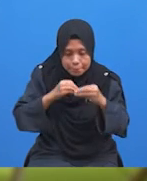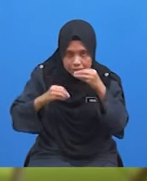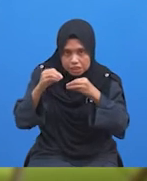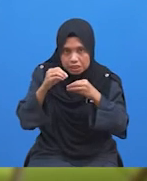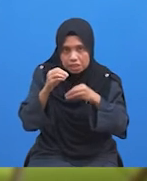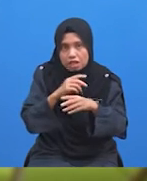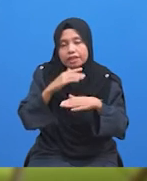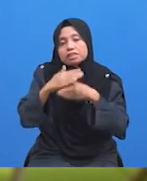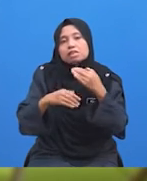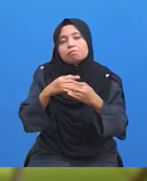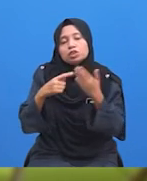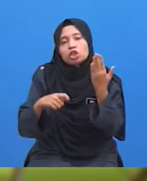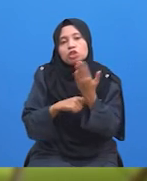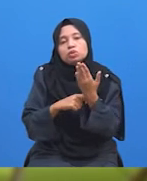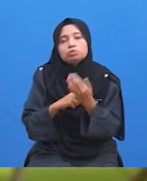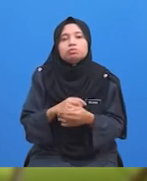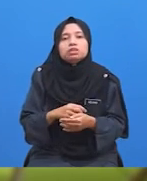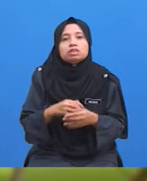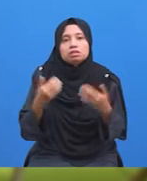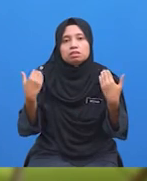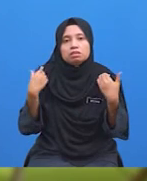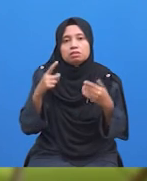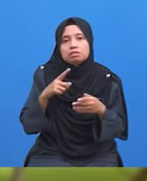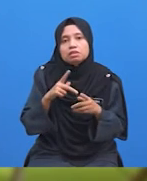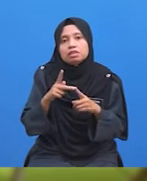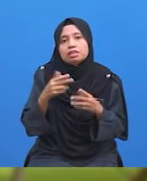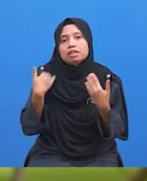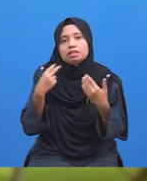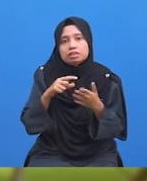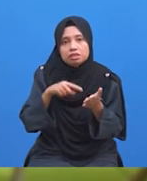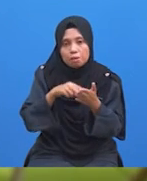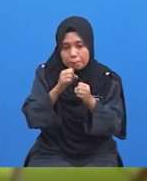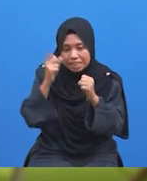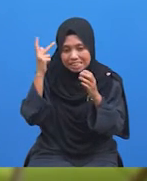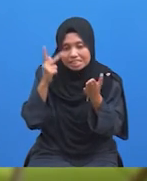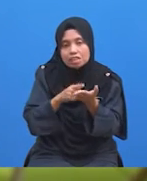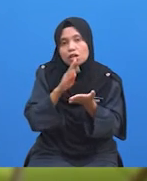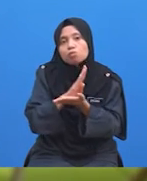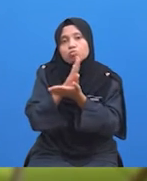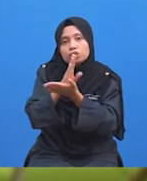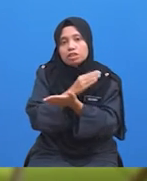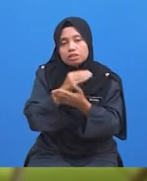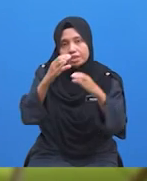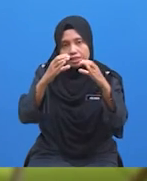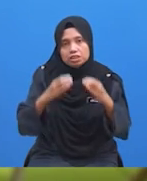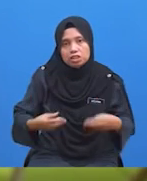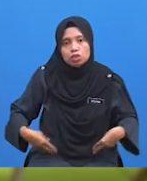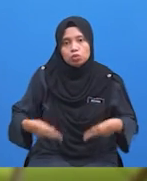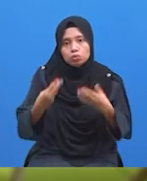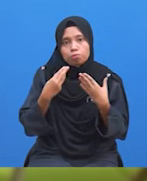serta kemajuan teknologi ke dan ini dapat memperkenalkan budaya dan cara hidup